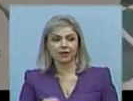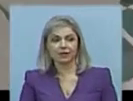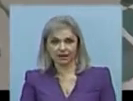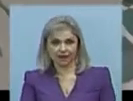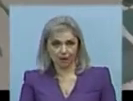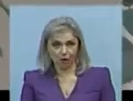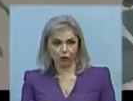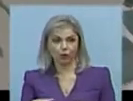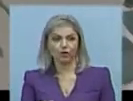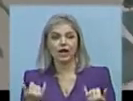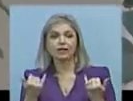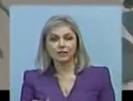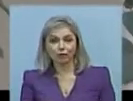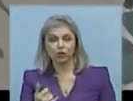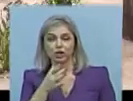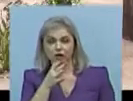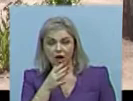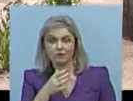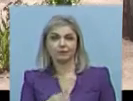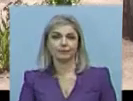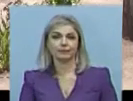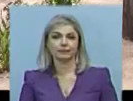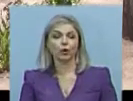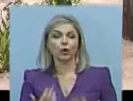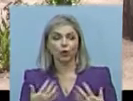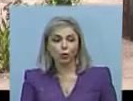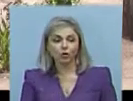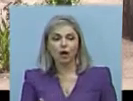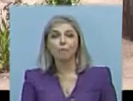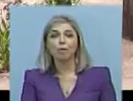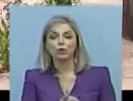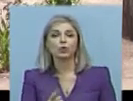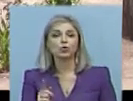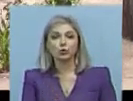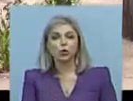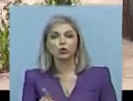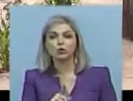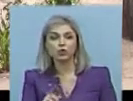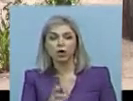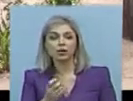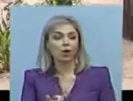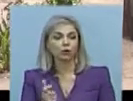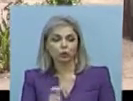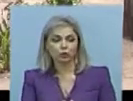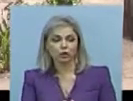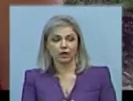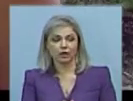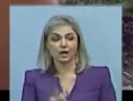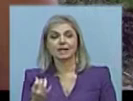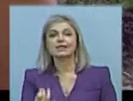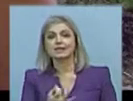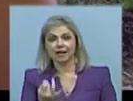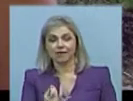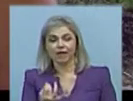ну і на сьогоднішній час вже виходимо з того, що не дуже